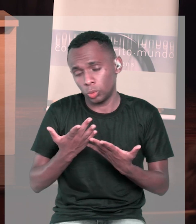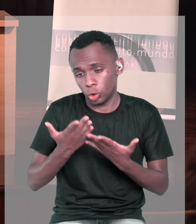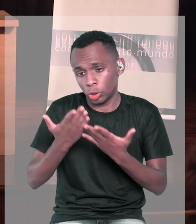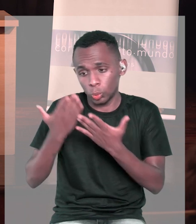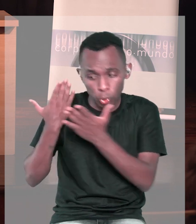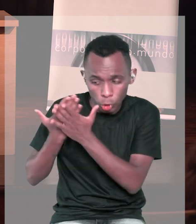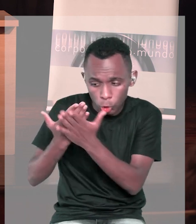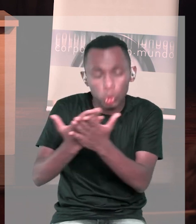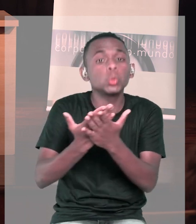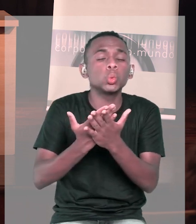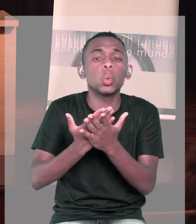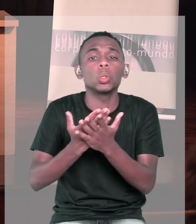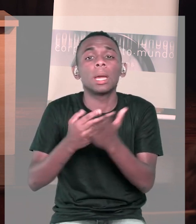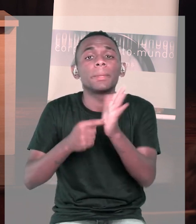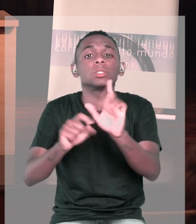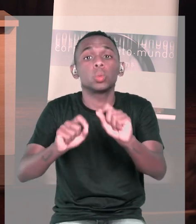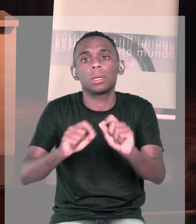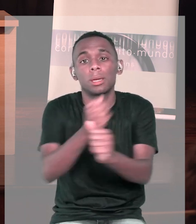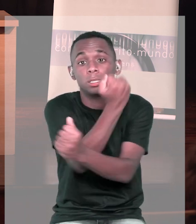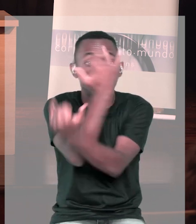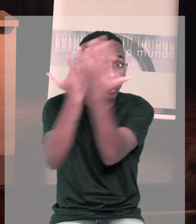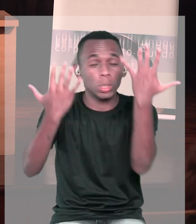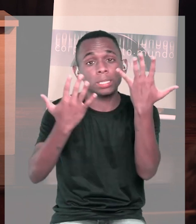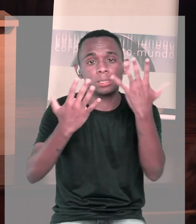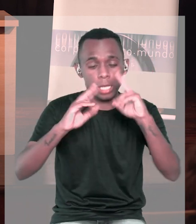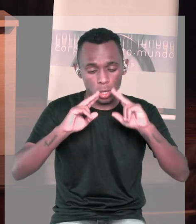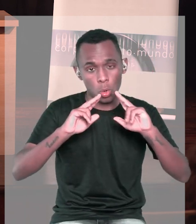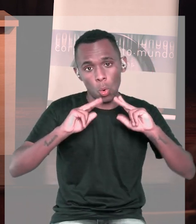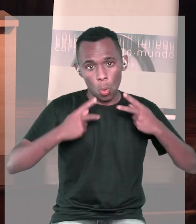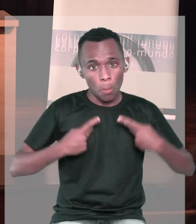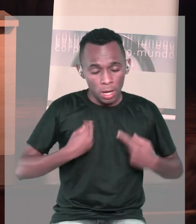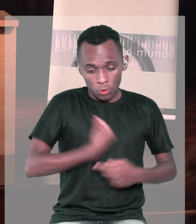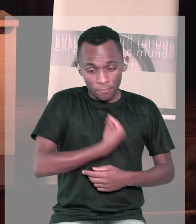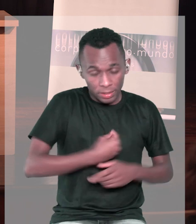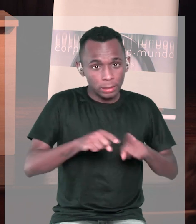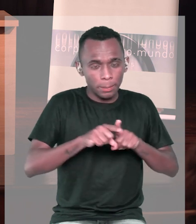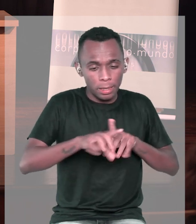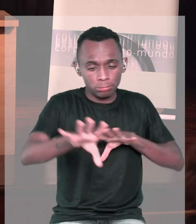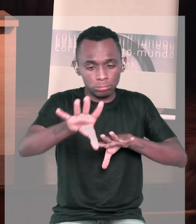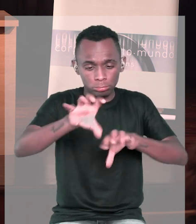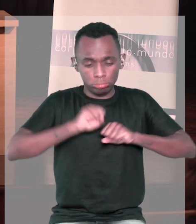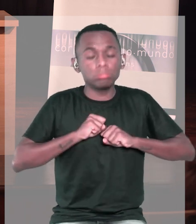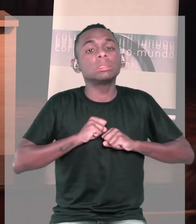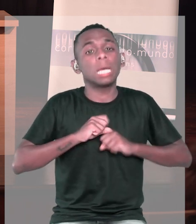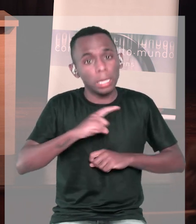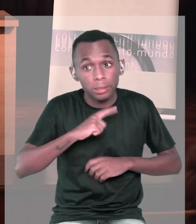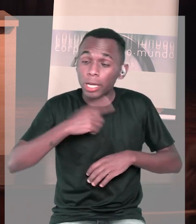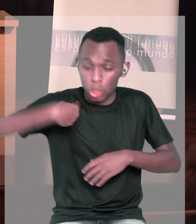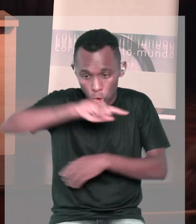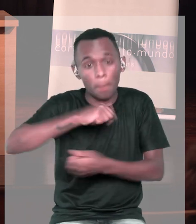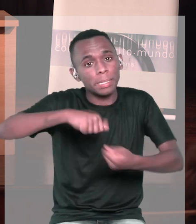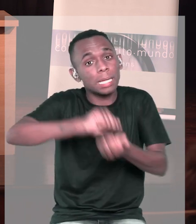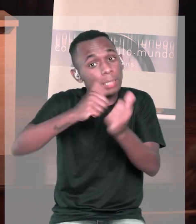ser vivo, a natureza se apropria do ser vivo. E a nossa melhor forma de viver é se